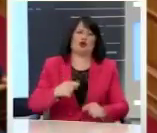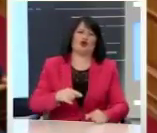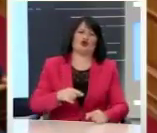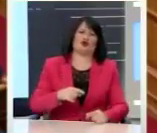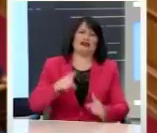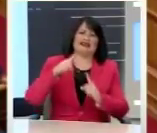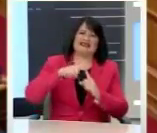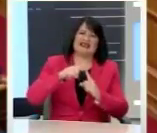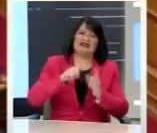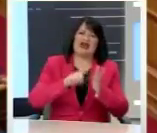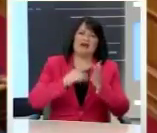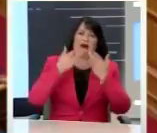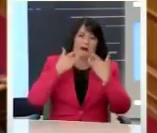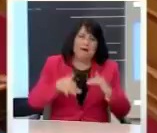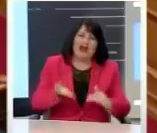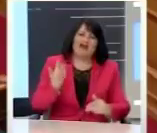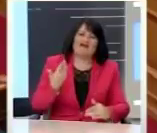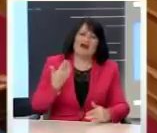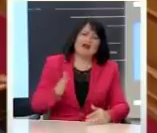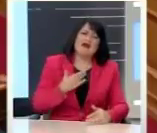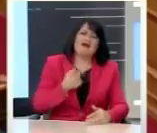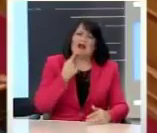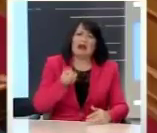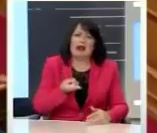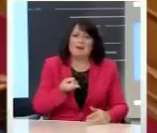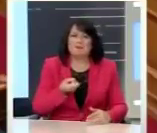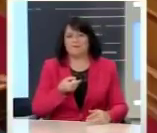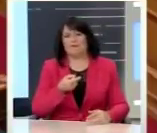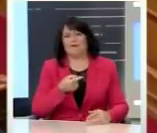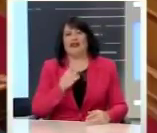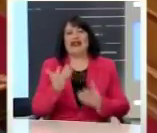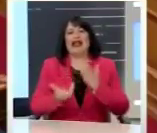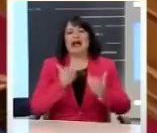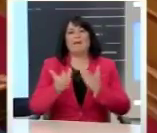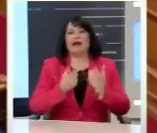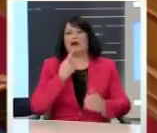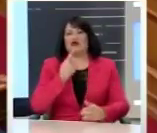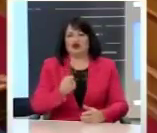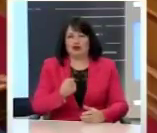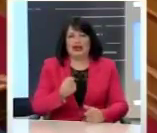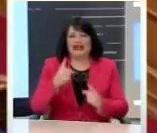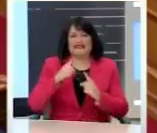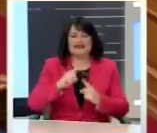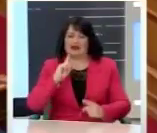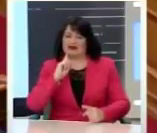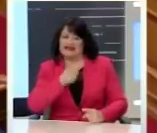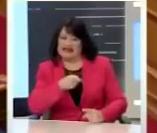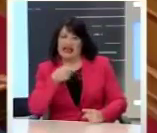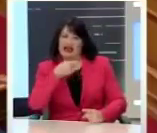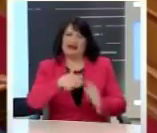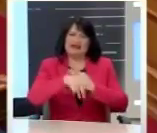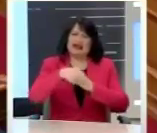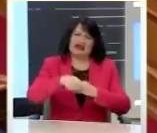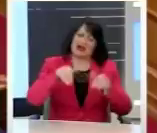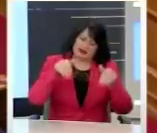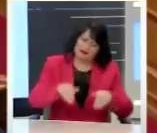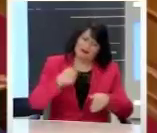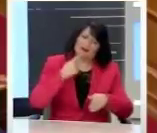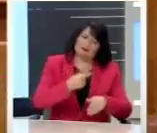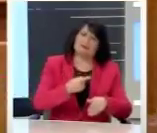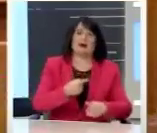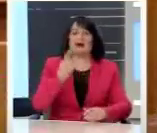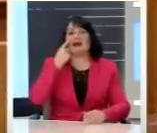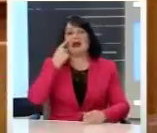κυρία Τζίβα έπρεπε να μετεθεί από το Φεβρουάριο. Όταν ο καμένος προαναγγέλει και η Τζίβα εκτελεί. Να ανοίξουν οι